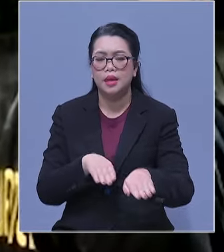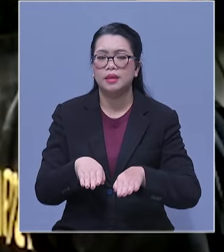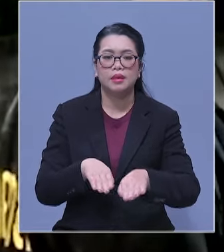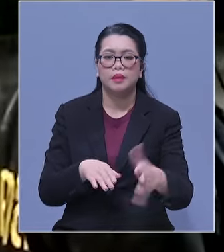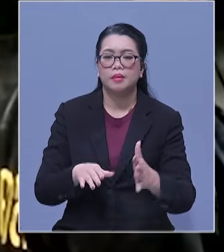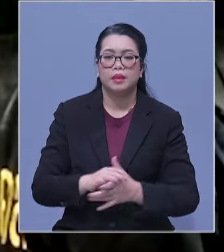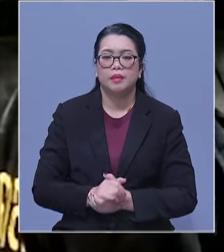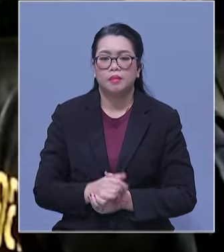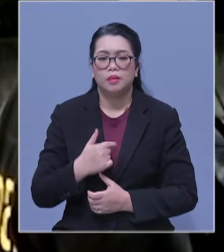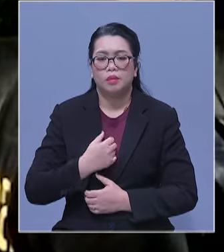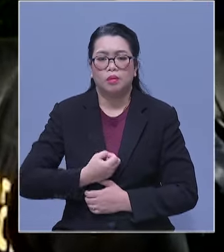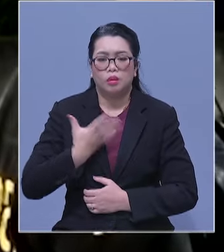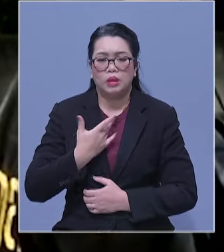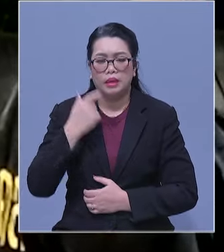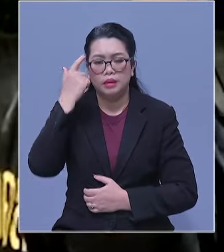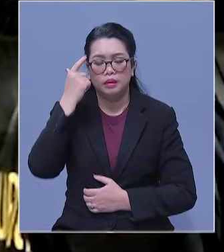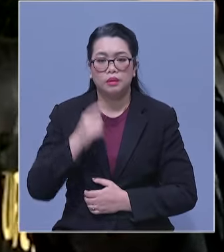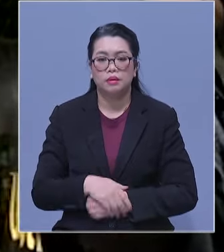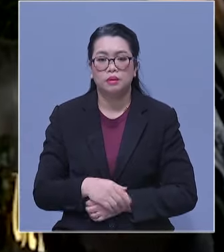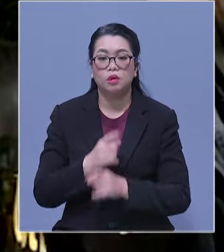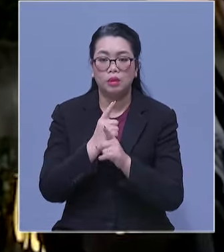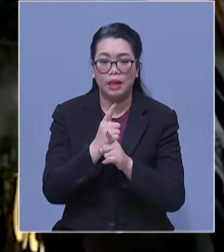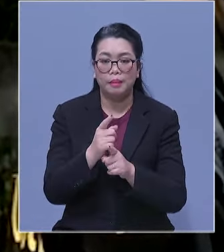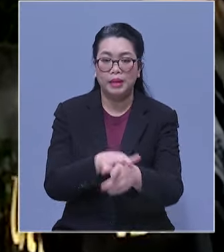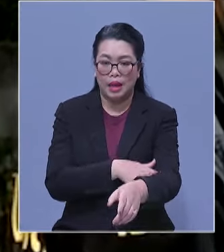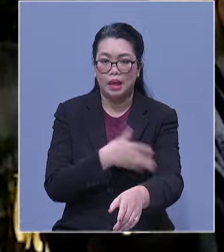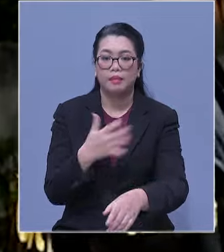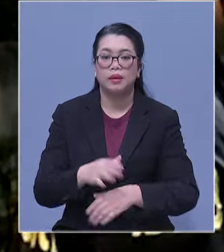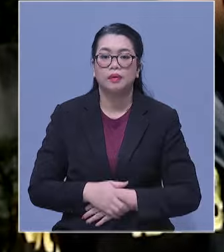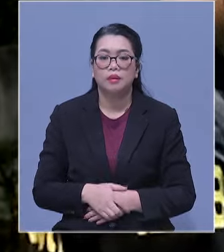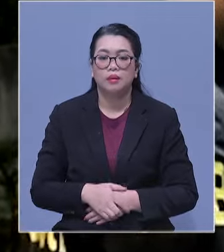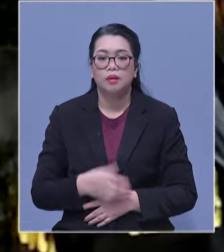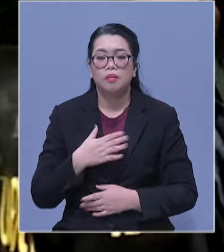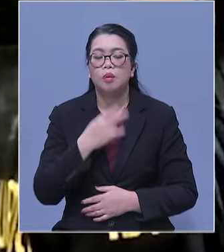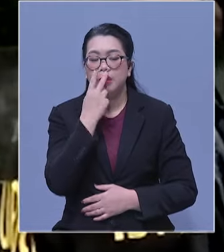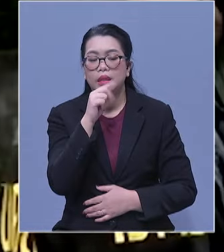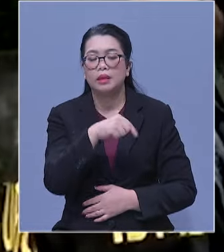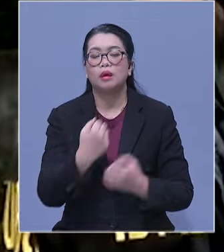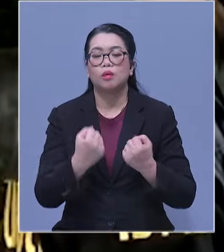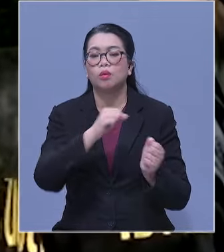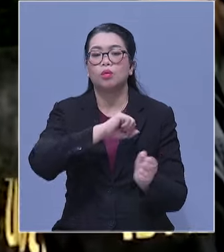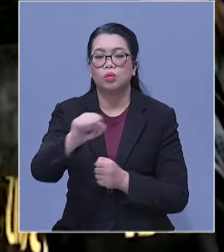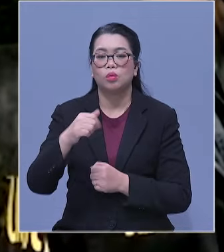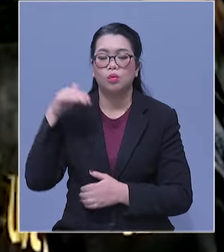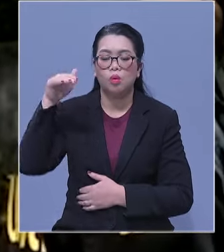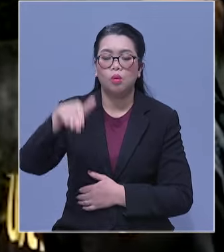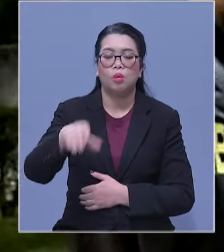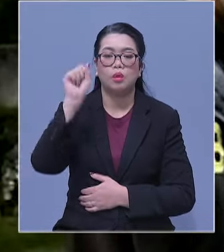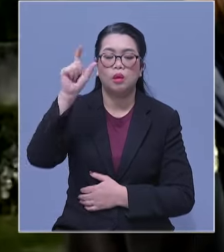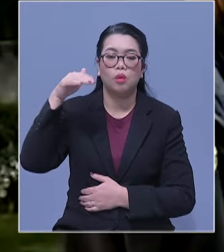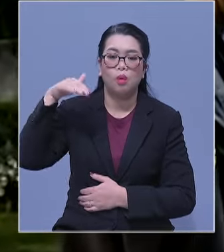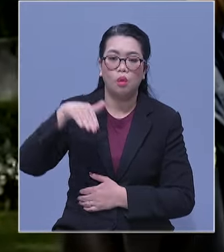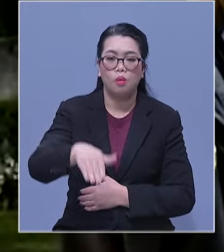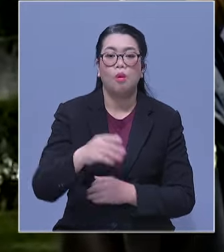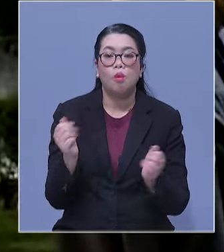าะเฮ้ยผมก็ตกใจผม โดนตามนานนะ ฮะ โดนตามนาน นะไม่ผมเห็นแค่ตรงเนี้ยตรงที่ผมลงทางด่วนลงมาครับพี่ กลั